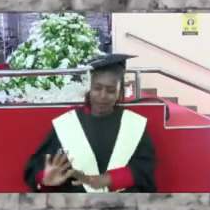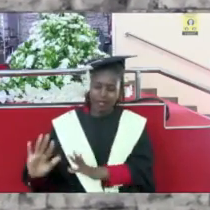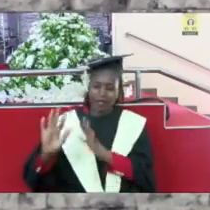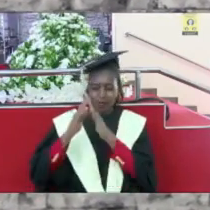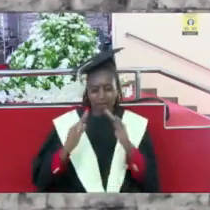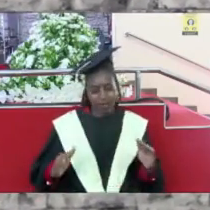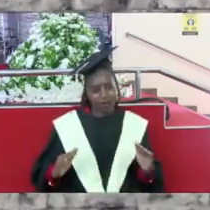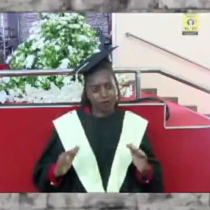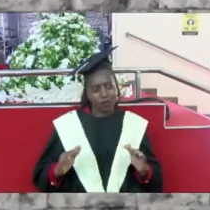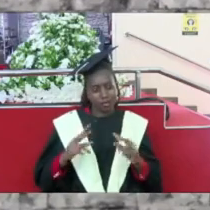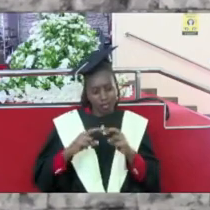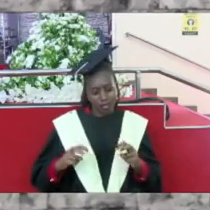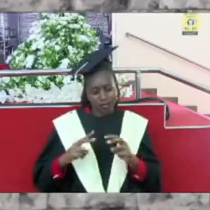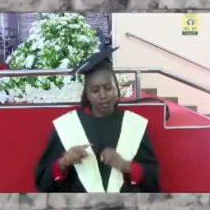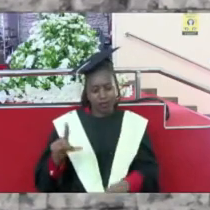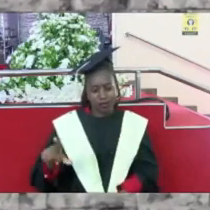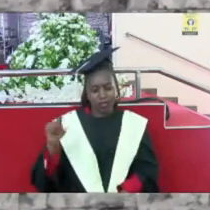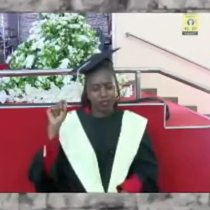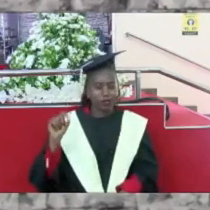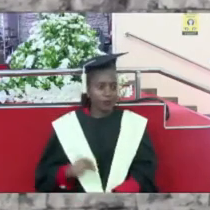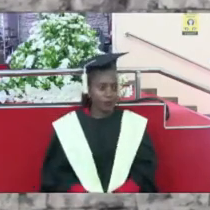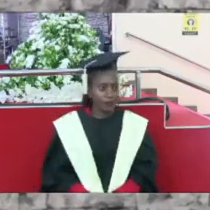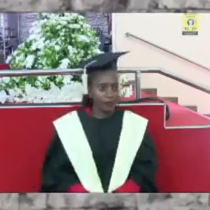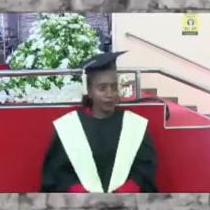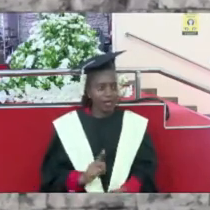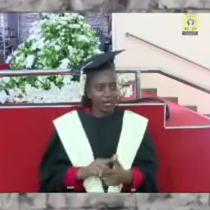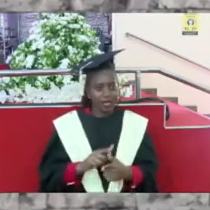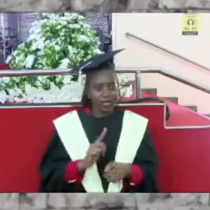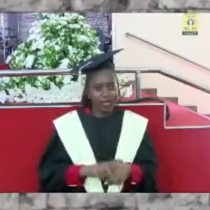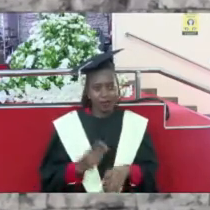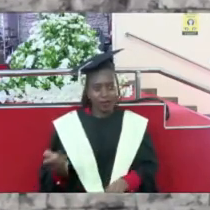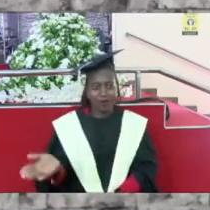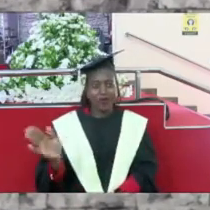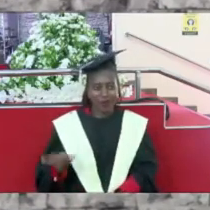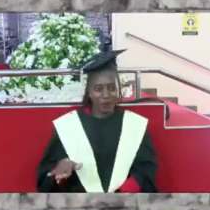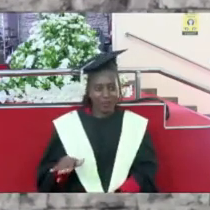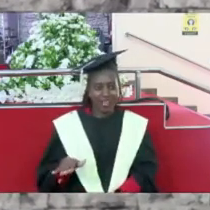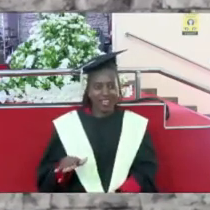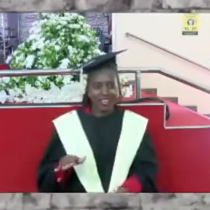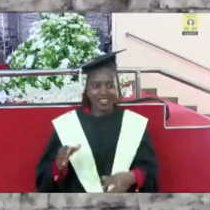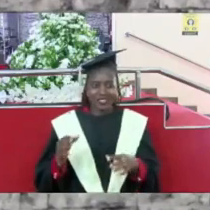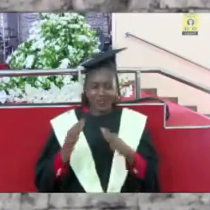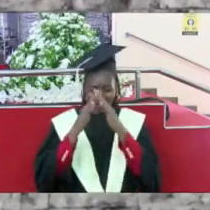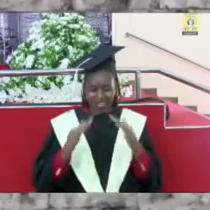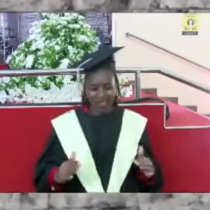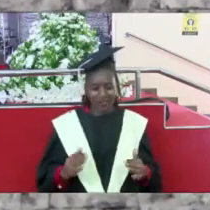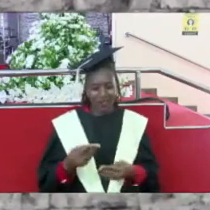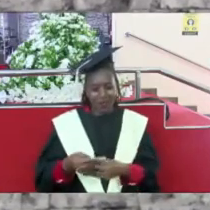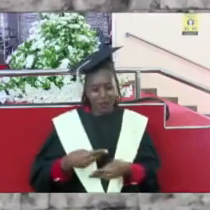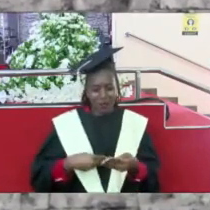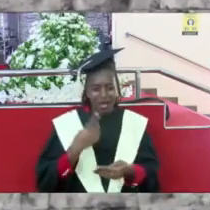Na ukirudi unanunua nyanya moja. Do you buy one tomato? Na viazi moja.